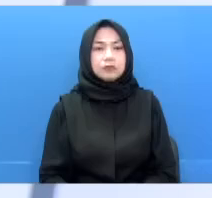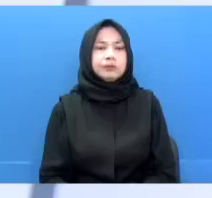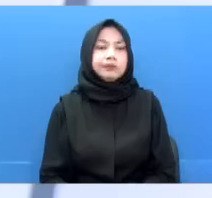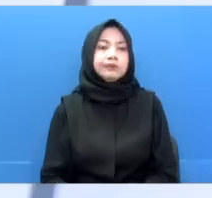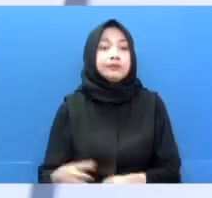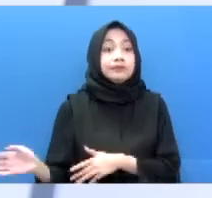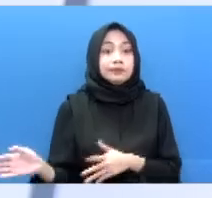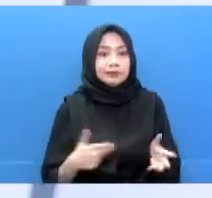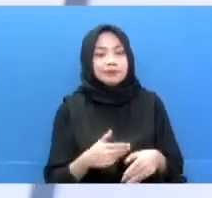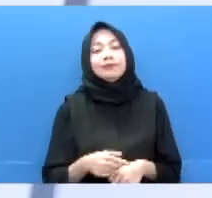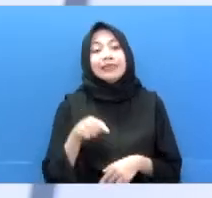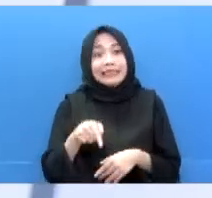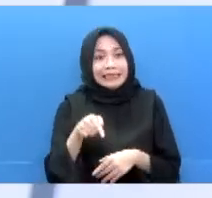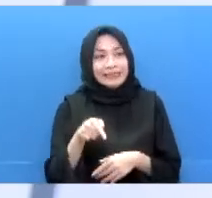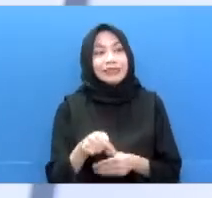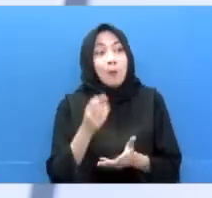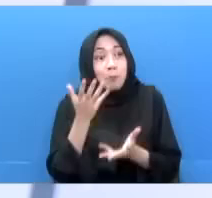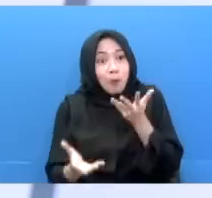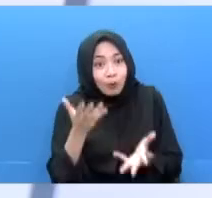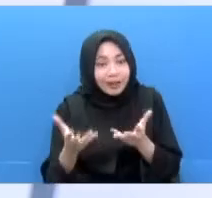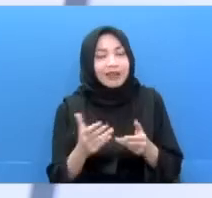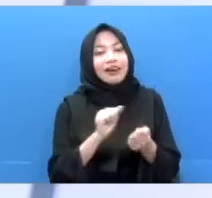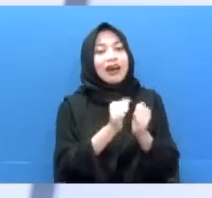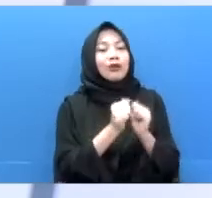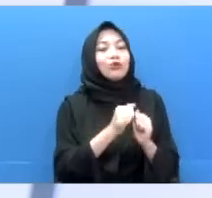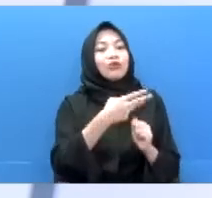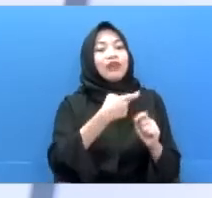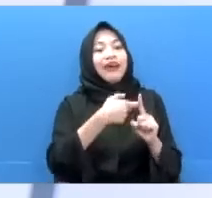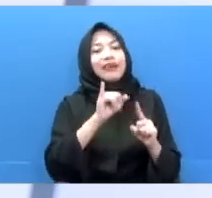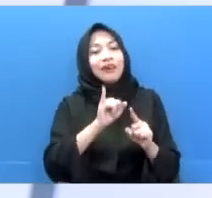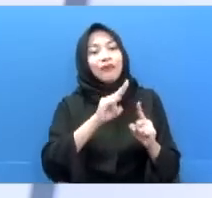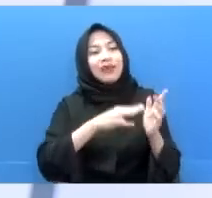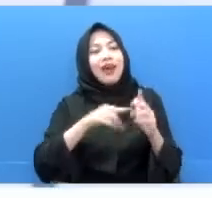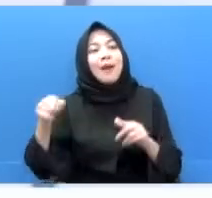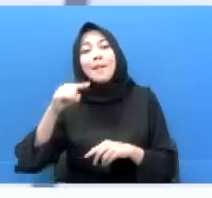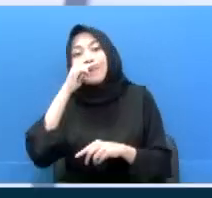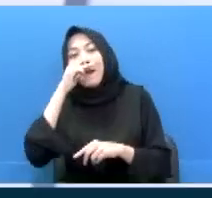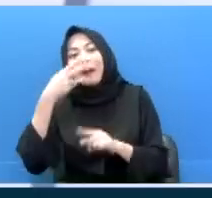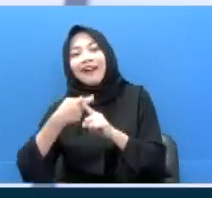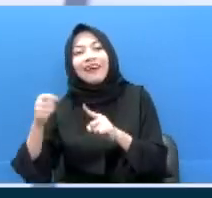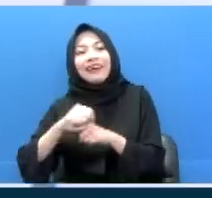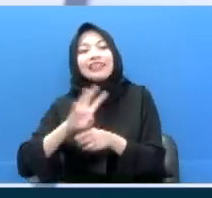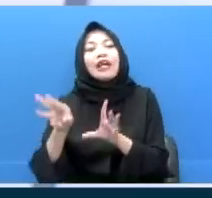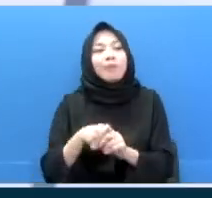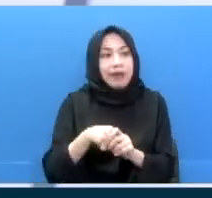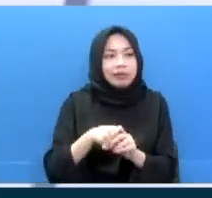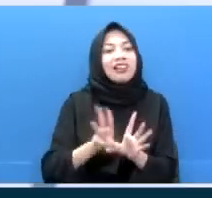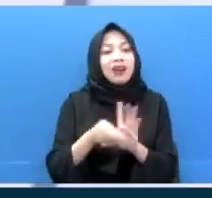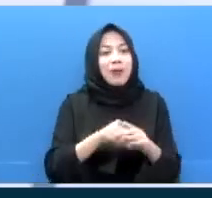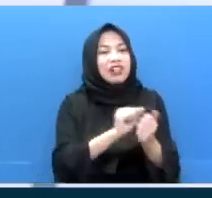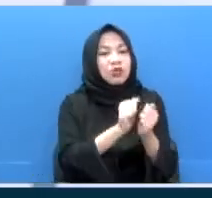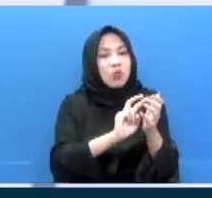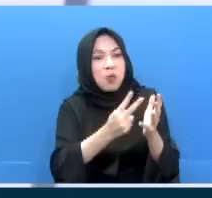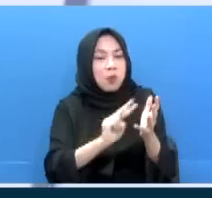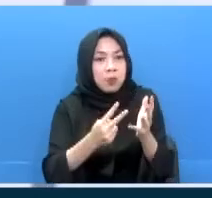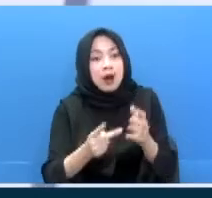yang juga menjadi sorotan adalah dugaan keterlibatan Iptu Rudiana ayeki hari ini tim kuasa hukum Saka Tatal melaporkan Iptu Rudiana dan sejumlah